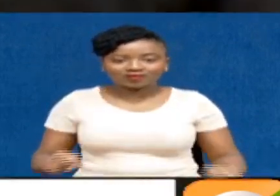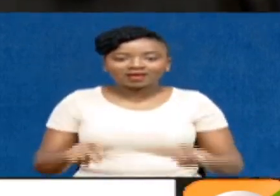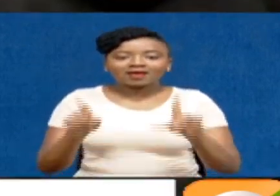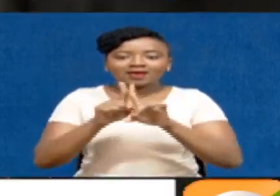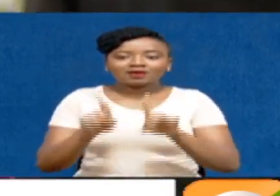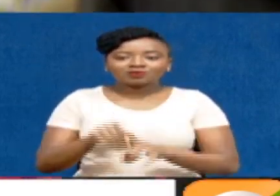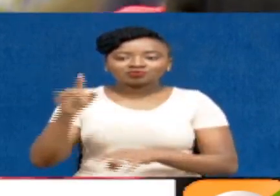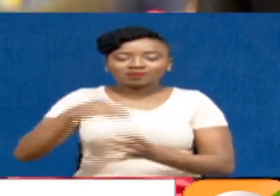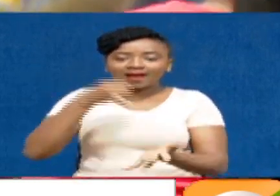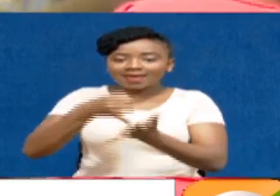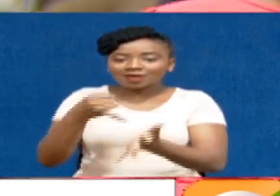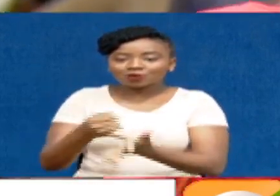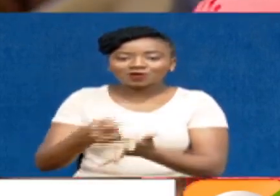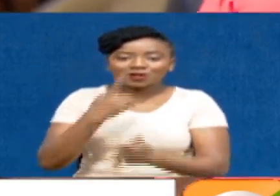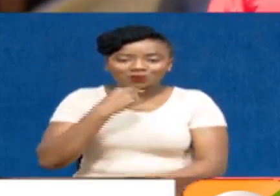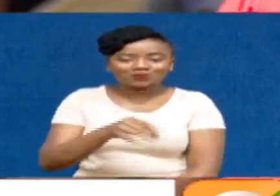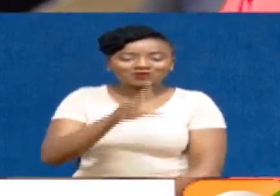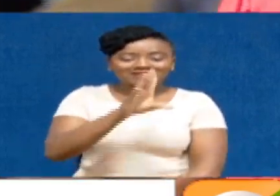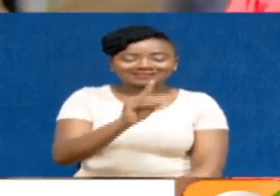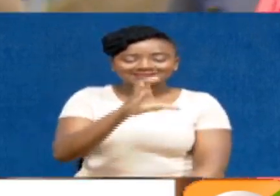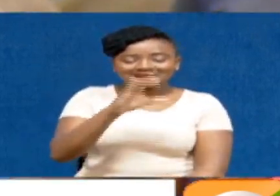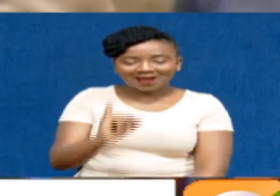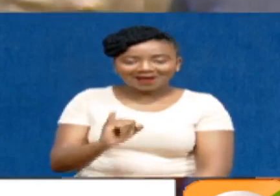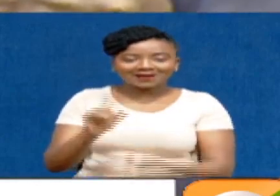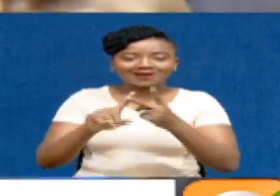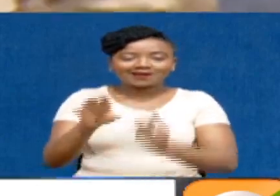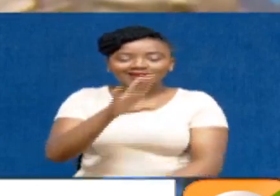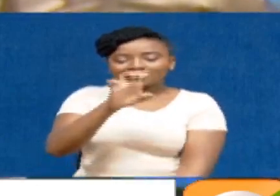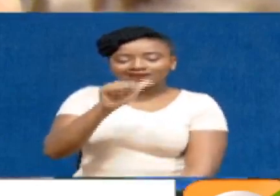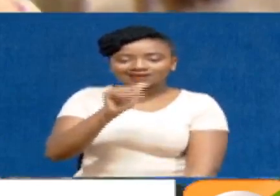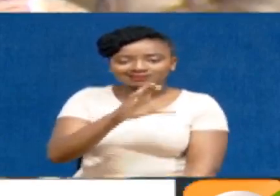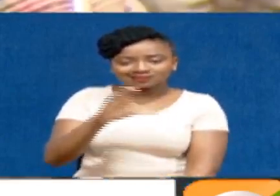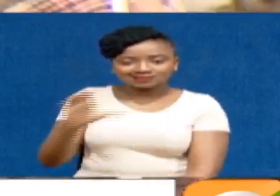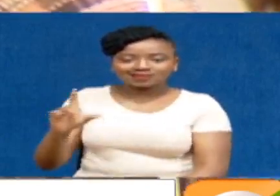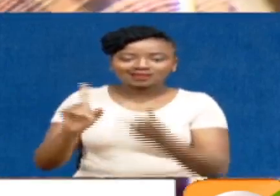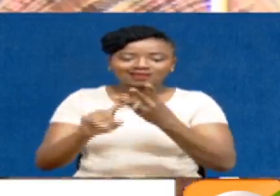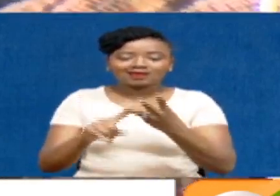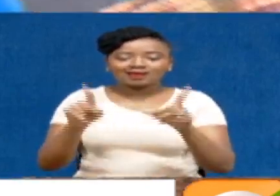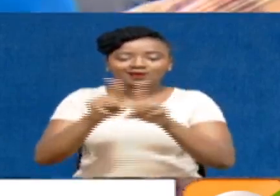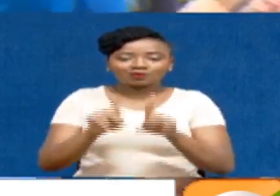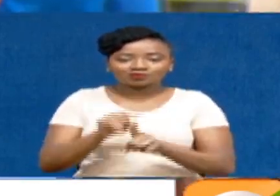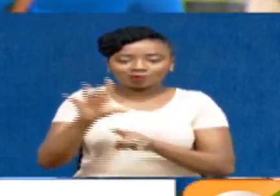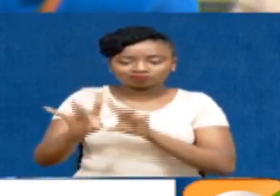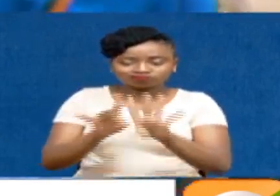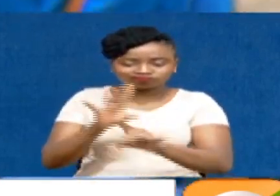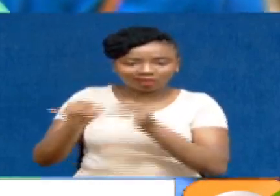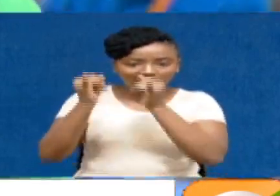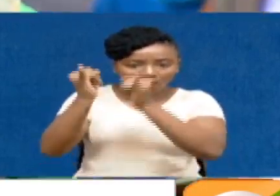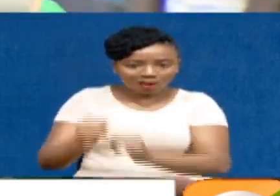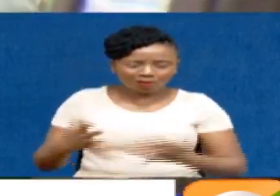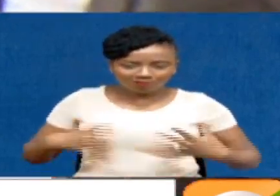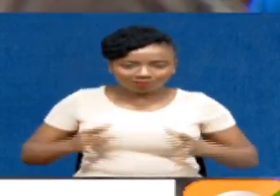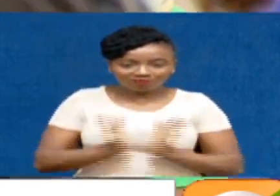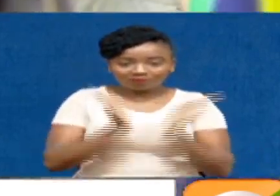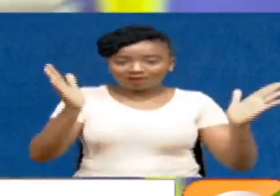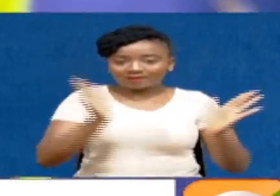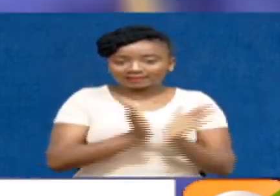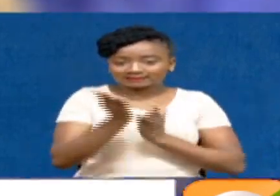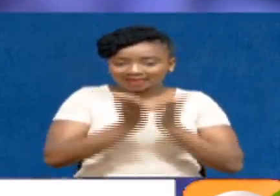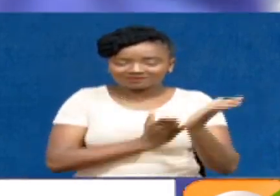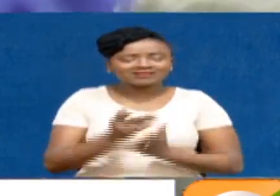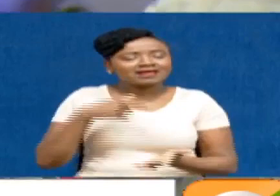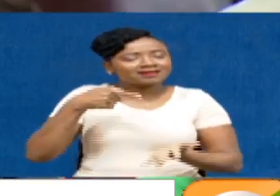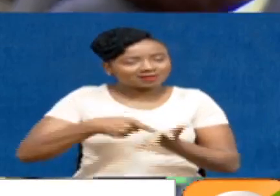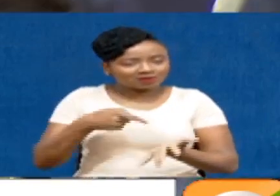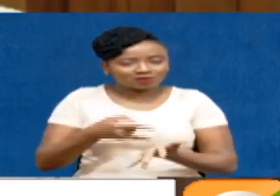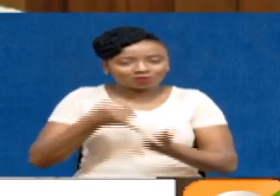cha upelelezi DCI, tume ya EACC na uteuzi wa mkurugenzi mpya wa mashtaka ya umma, mambo bado katika vita dhidi ya ufisadi